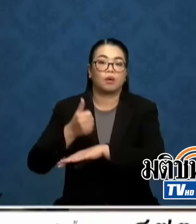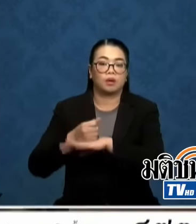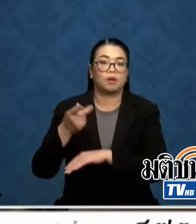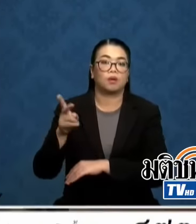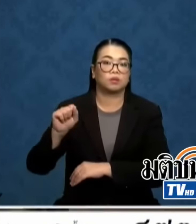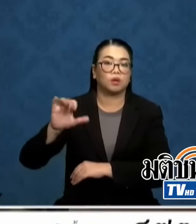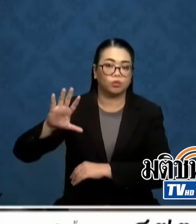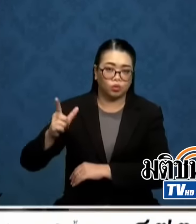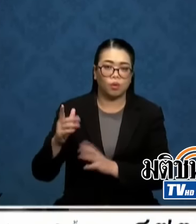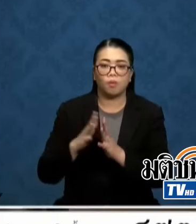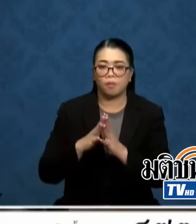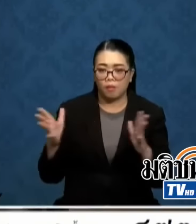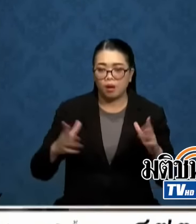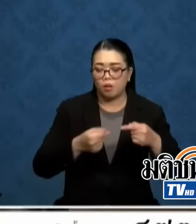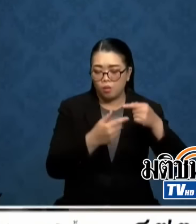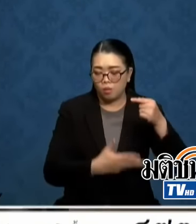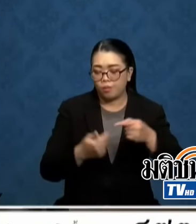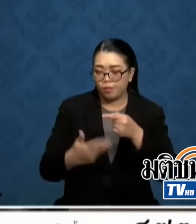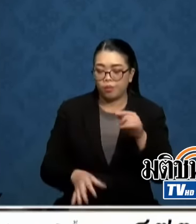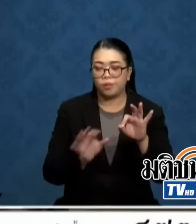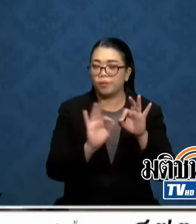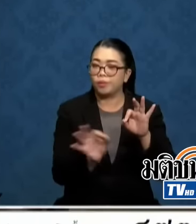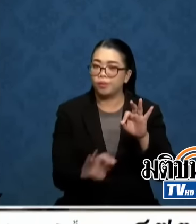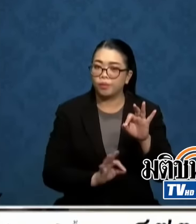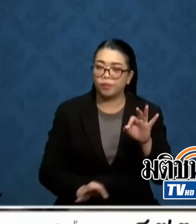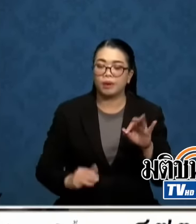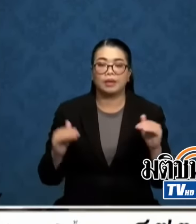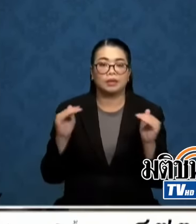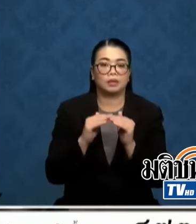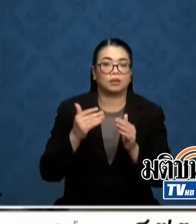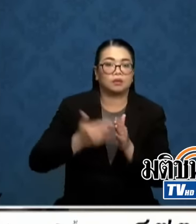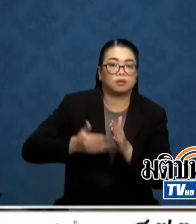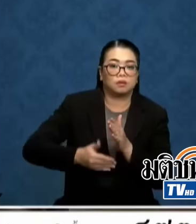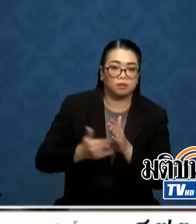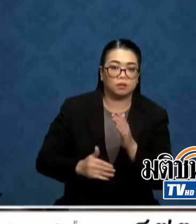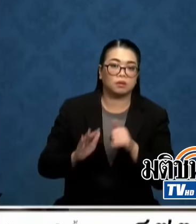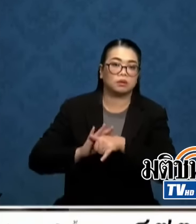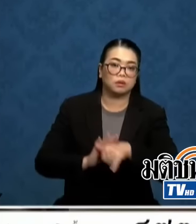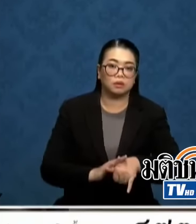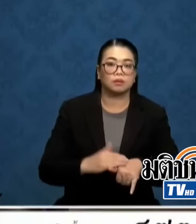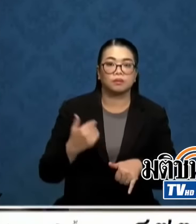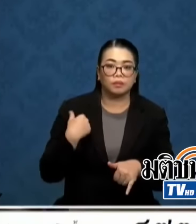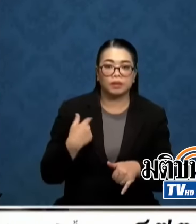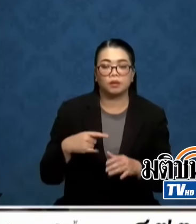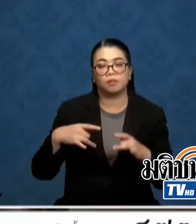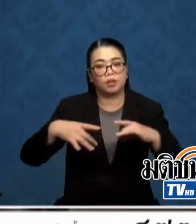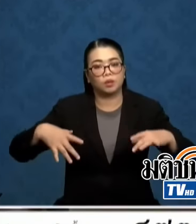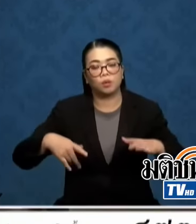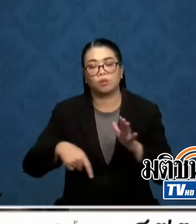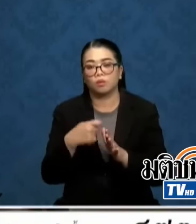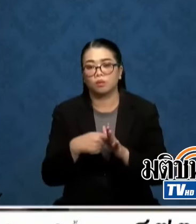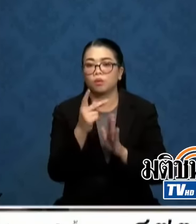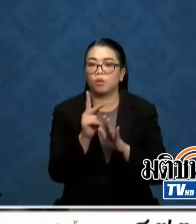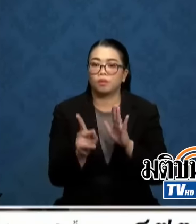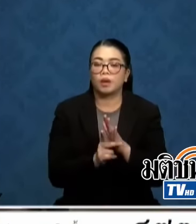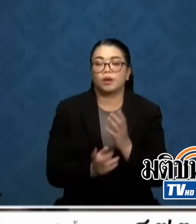สงบแห่งชาติโดยจำนวนมากนั้นมีเนื้อหาที่ละเมิดต่อสิทธิมนุษยชนขัดต่อหลักนิติธรรมขัด